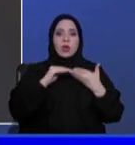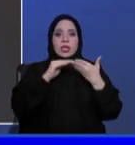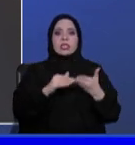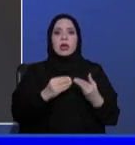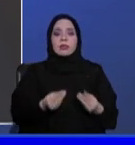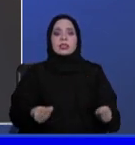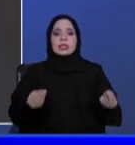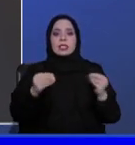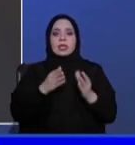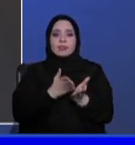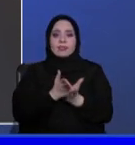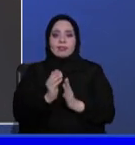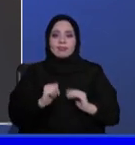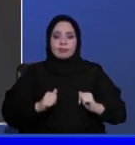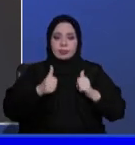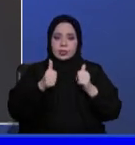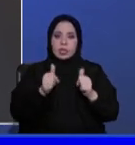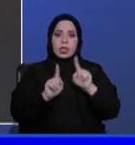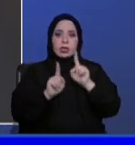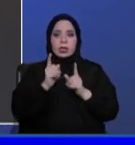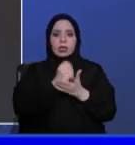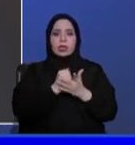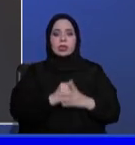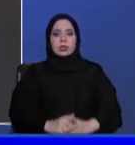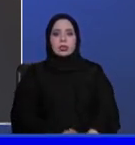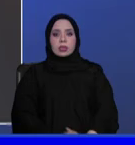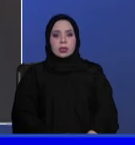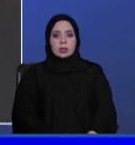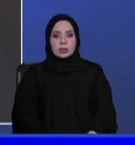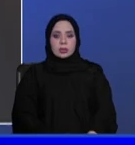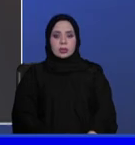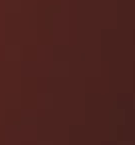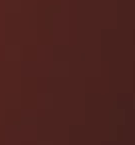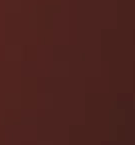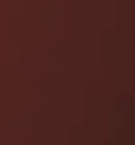والاسهام في تحقيق مساعي التنميه الاقتصاديه